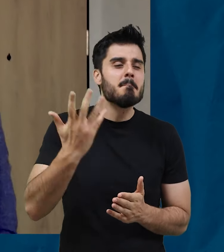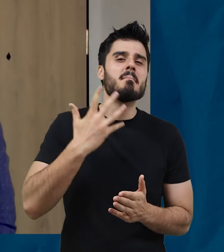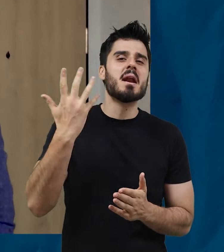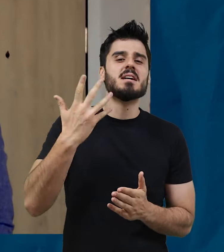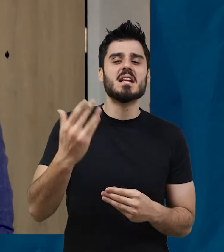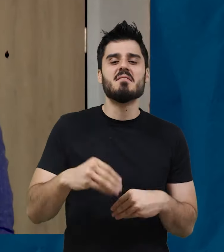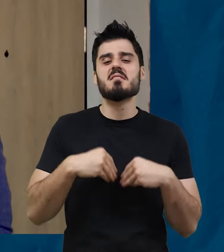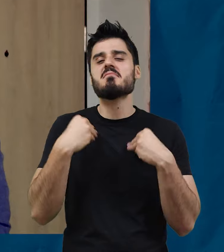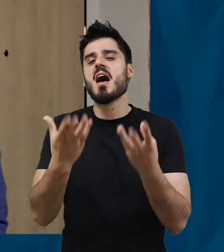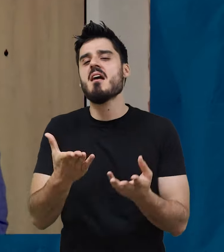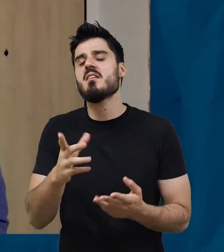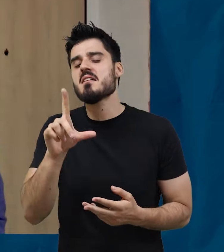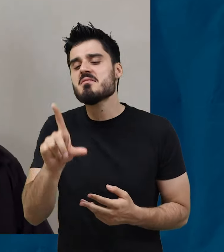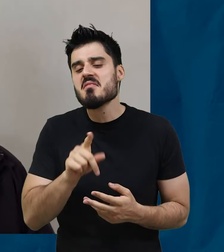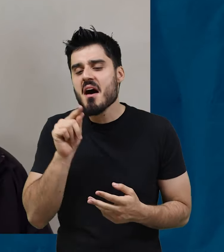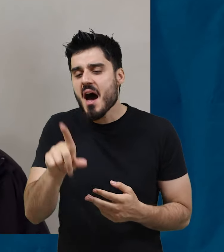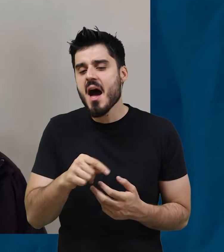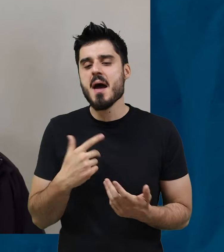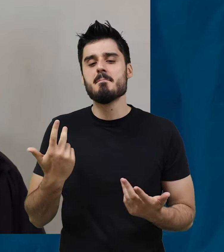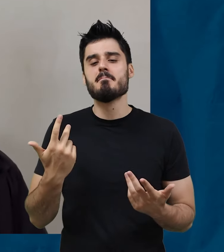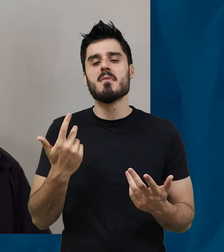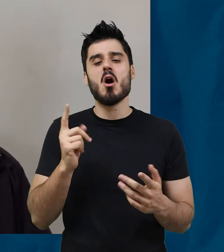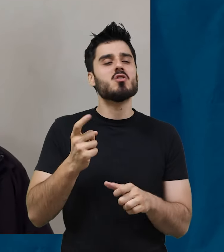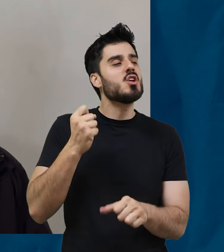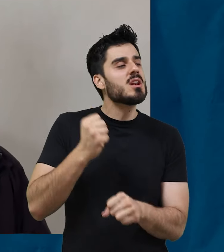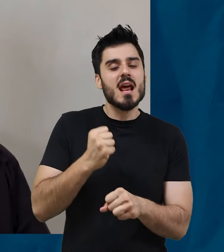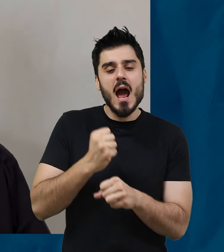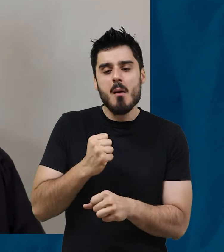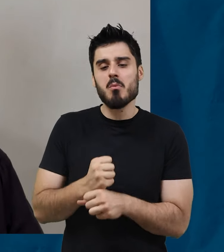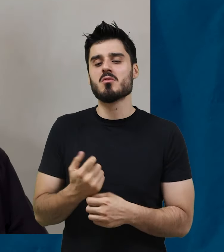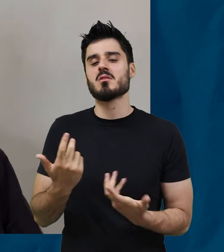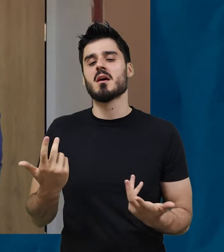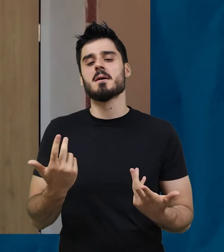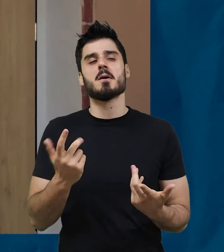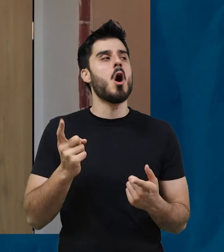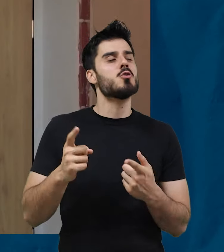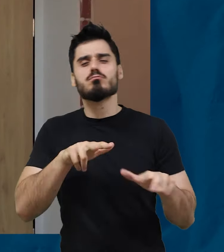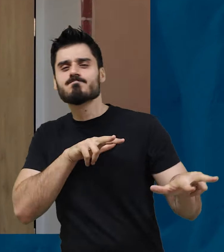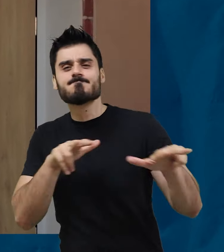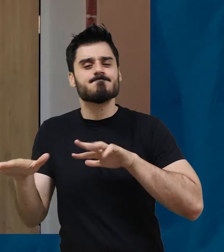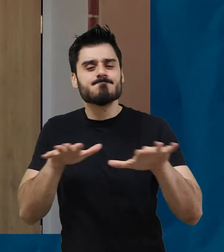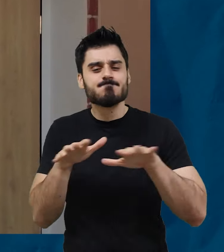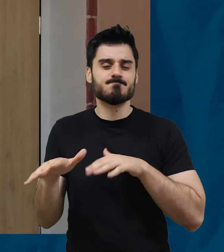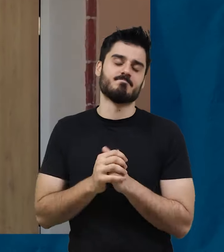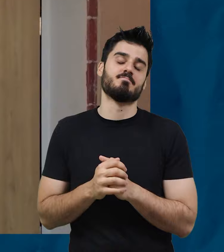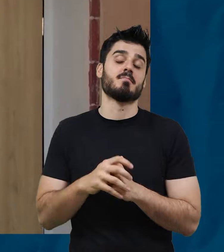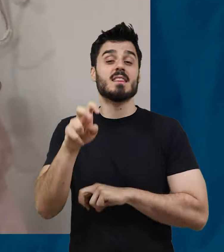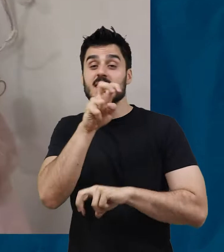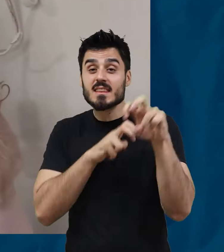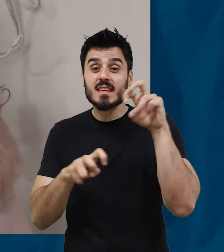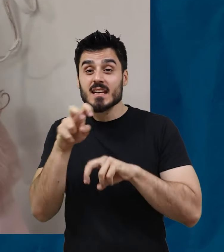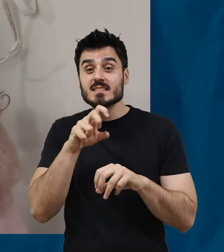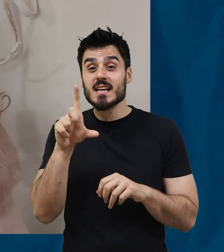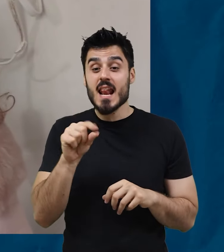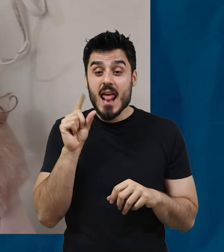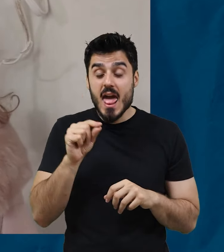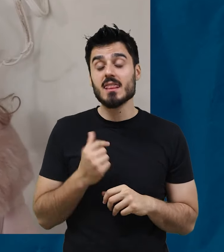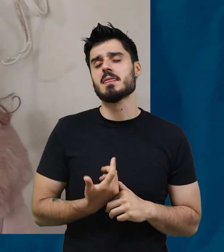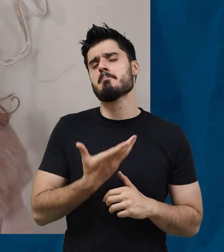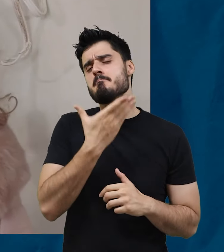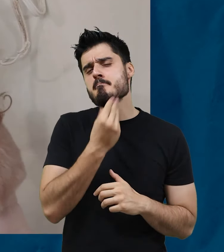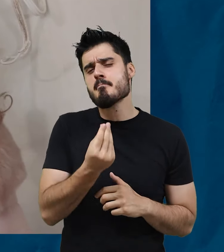отдаваме като хора, които са работещи или сами, които са динамични. Търсиме клиенти, които са млади, по-модерни хора,